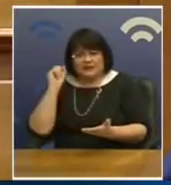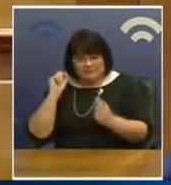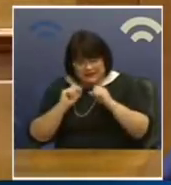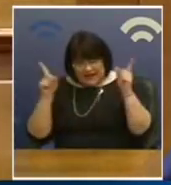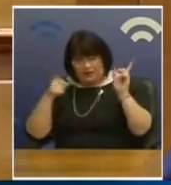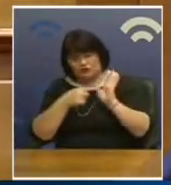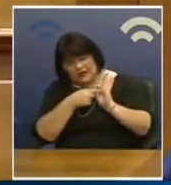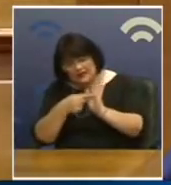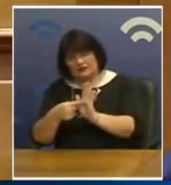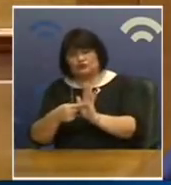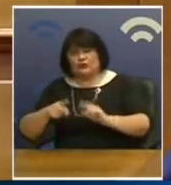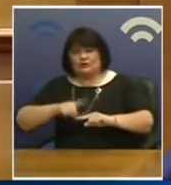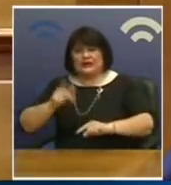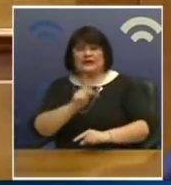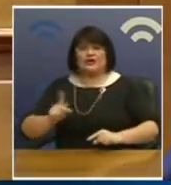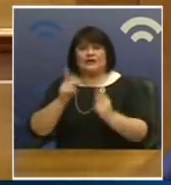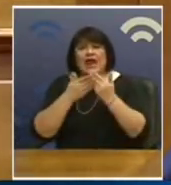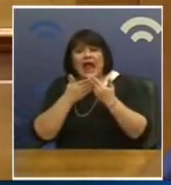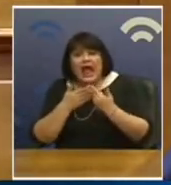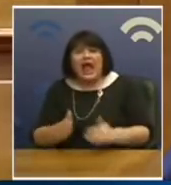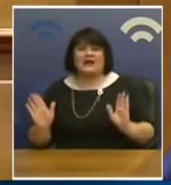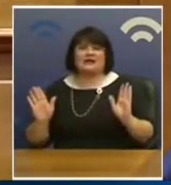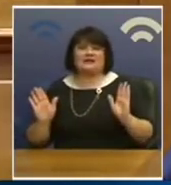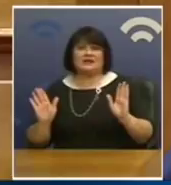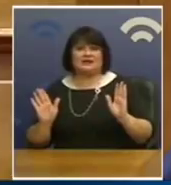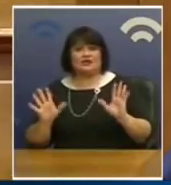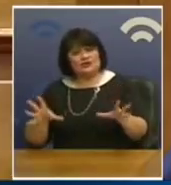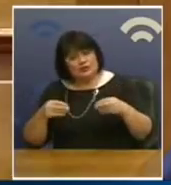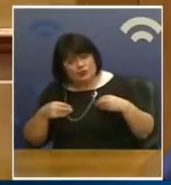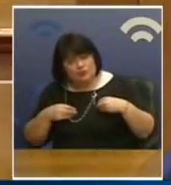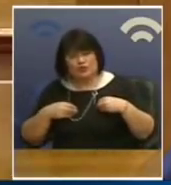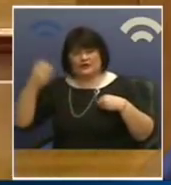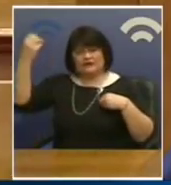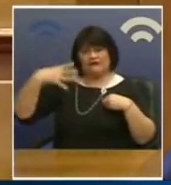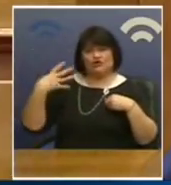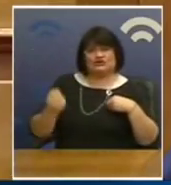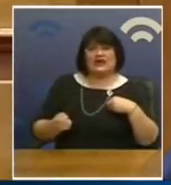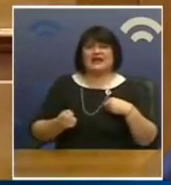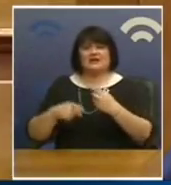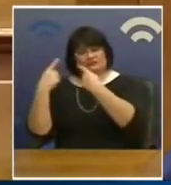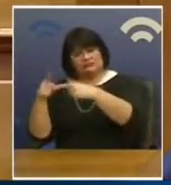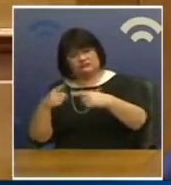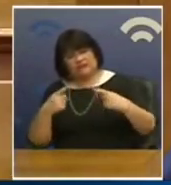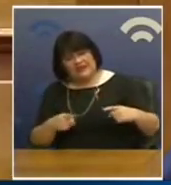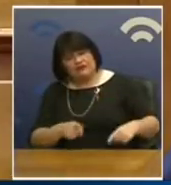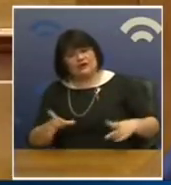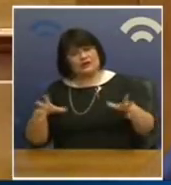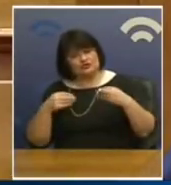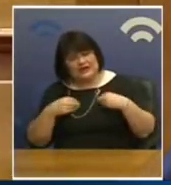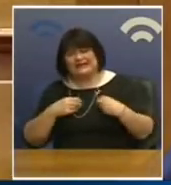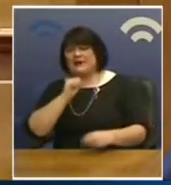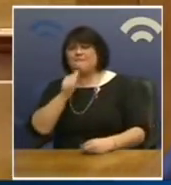ότι η ελληνική κοινωνία είναι ανοιχτή, είναι ανεκτική, είναι φωτεινή, είναι πολύχρωμη και δεν την εκφράζουν το μαύρο και